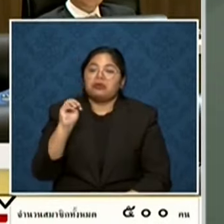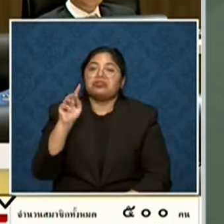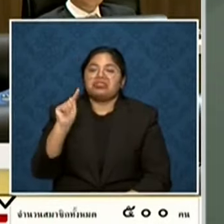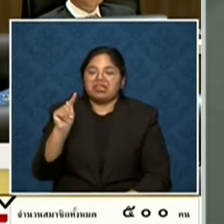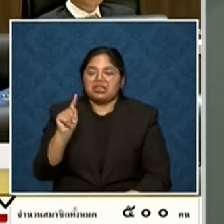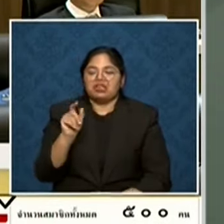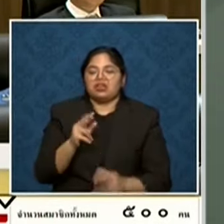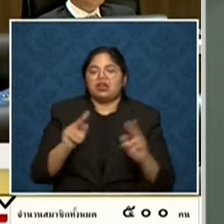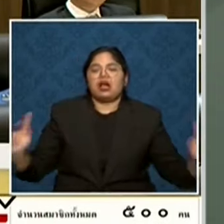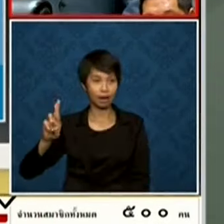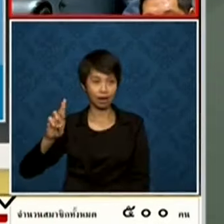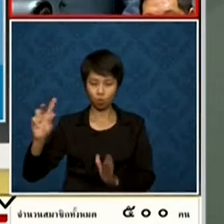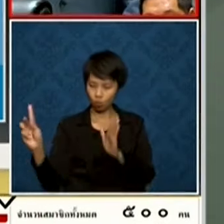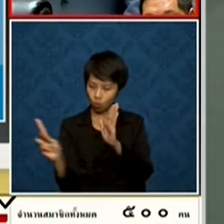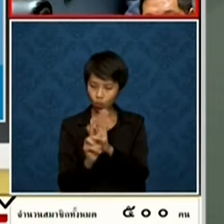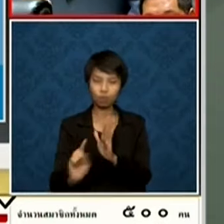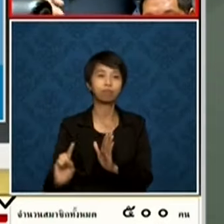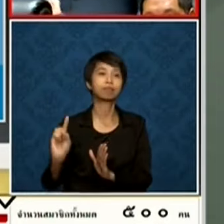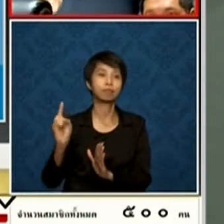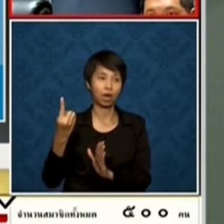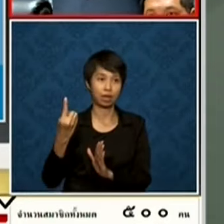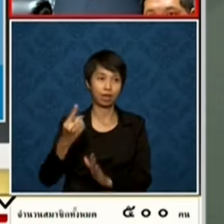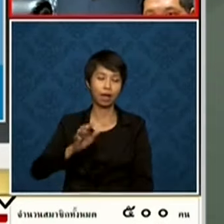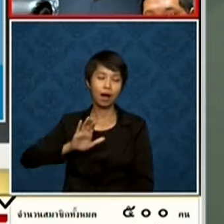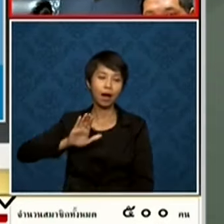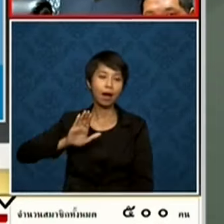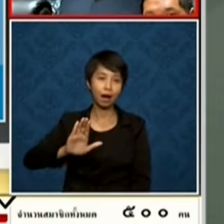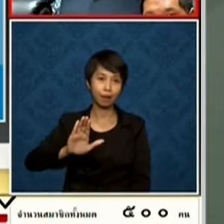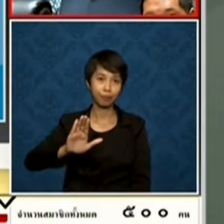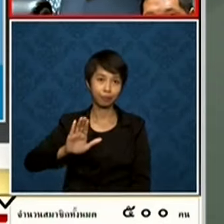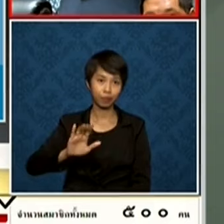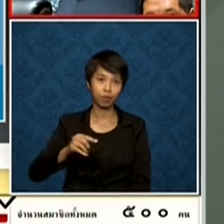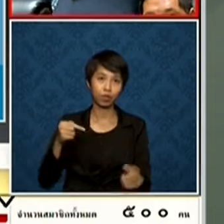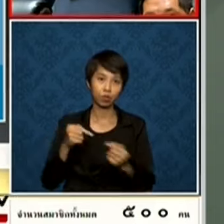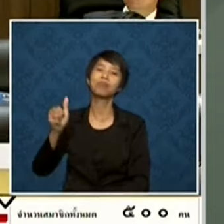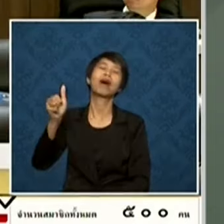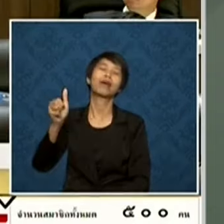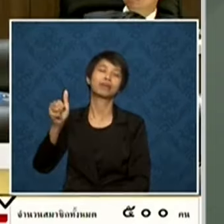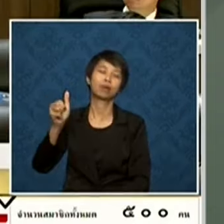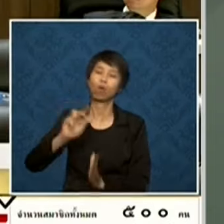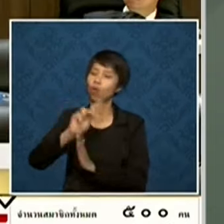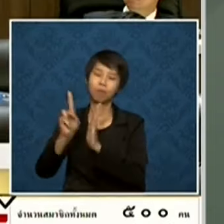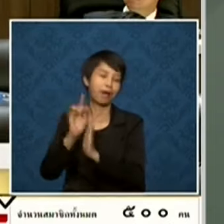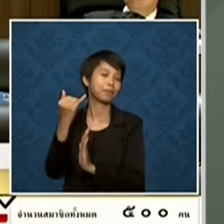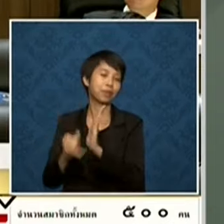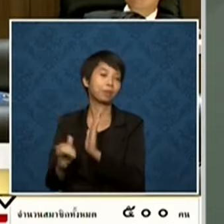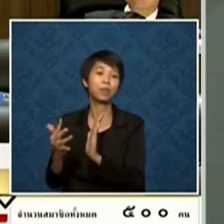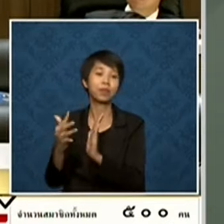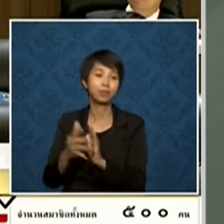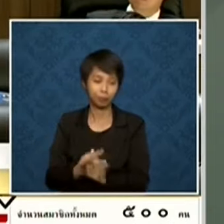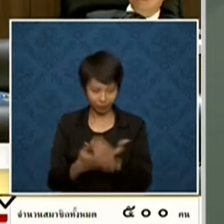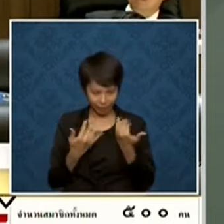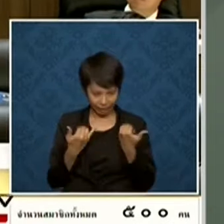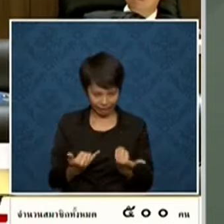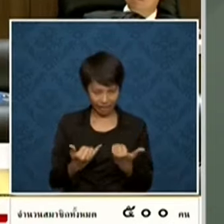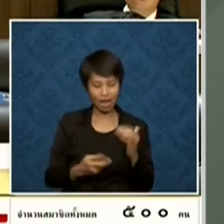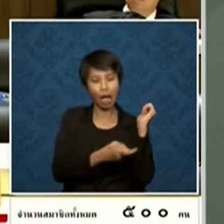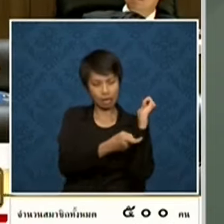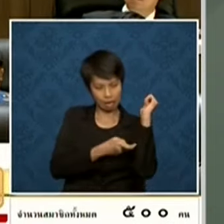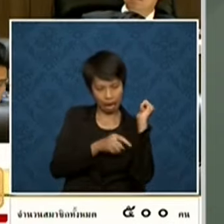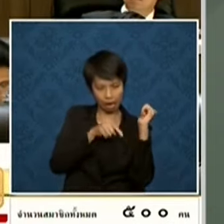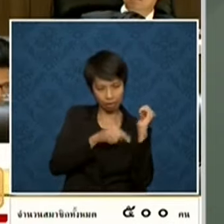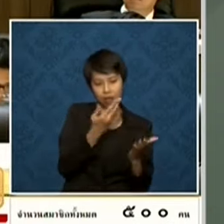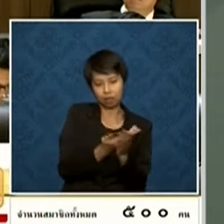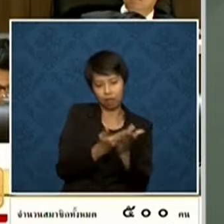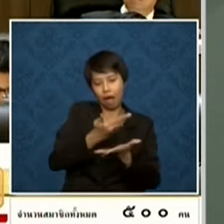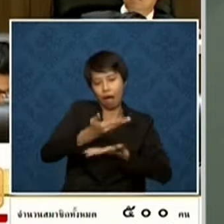งนะเพราะว่ามันจะต้องผ่านเป็นมติครม.ซึ่งถ้าเกิดว่าเขาไม่พอใจนะครับในการที่จะถูกปรับนะ